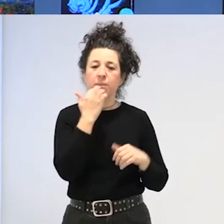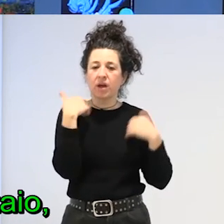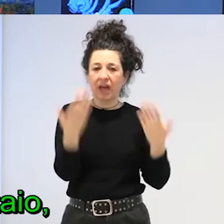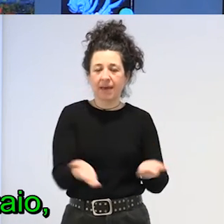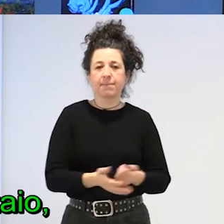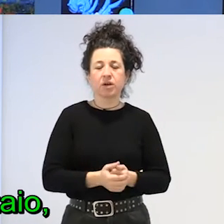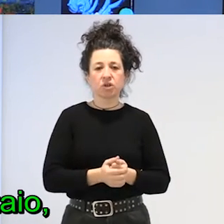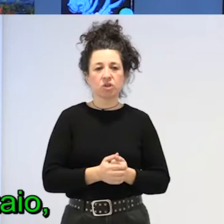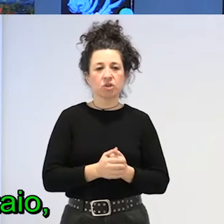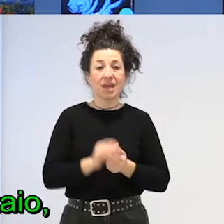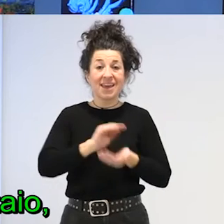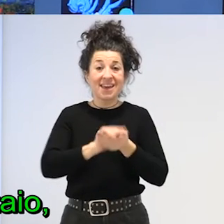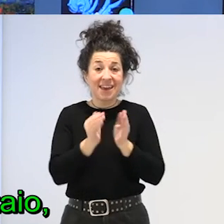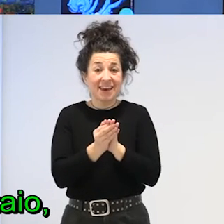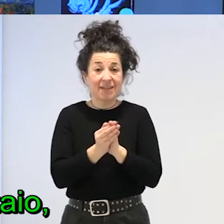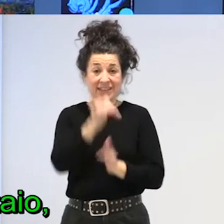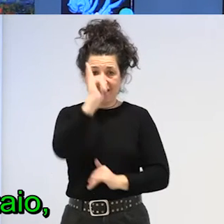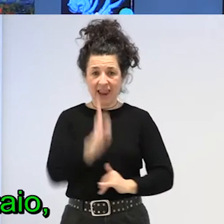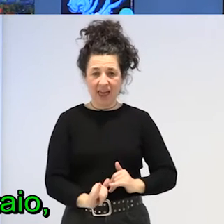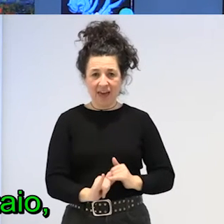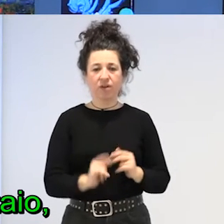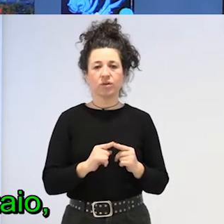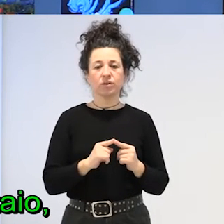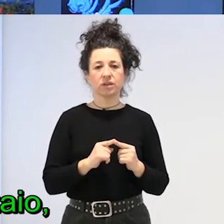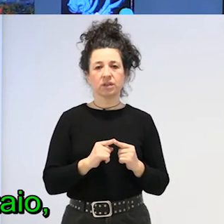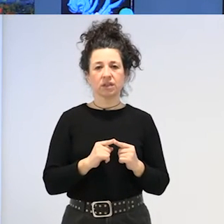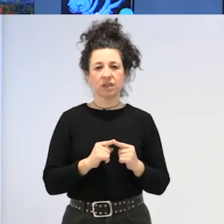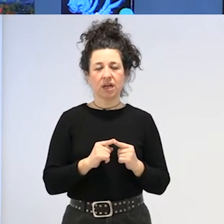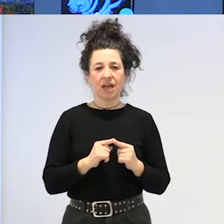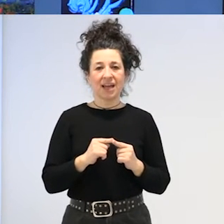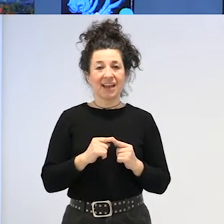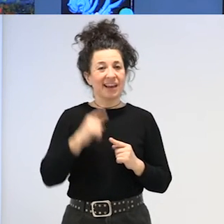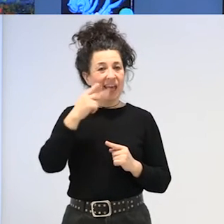emateko, Nieves Delgado hori adimen artifiziala